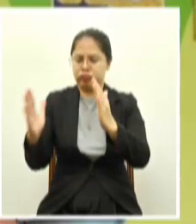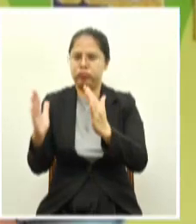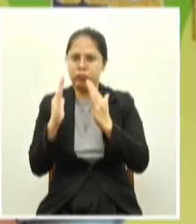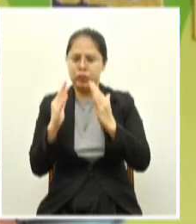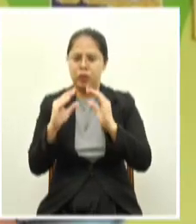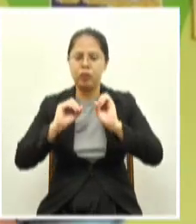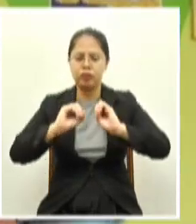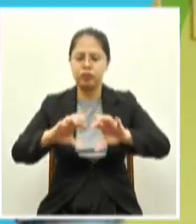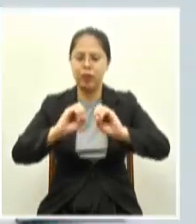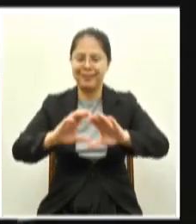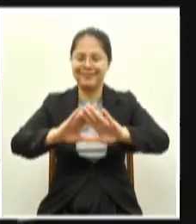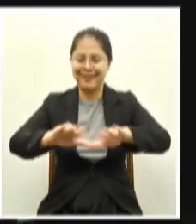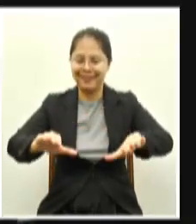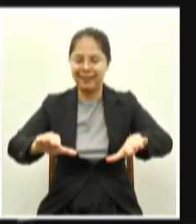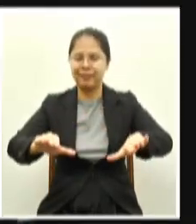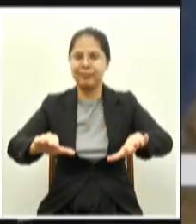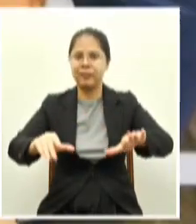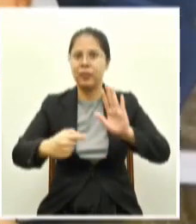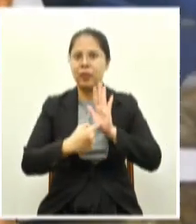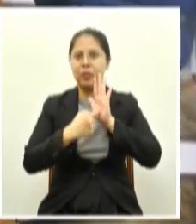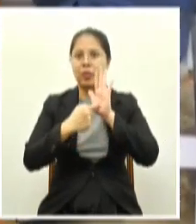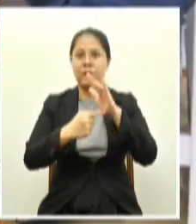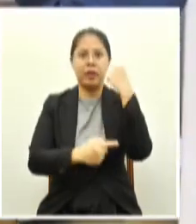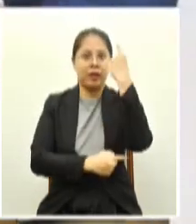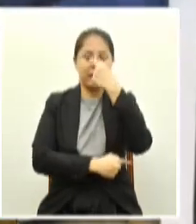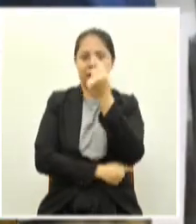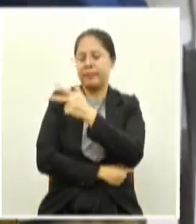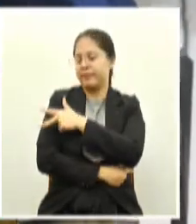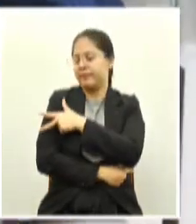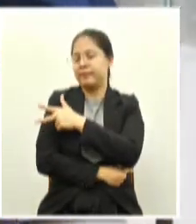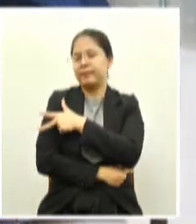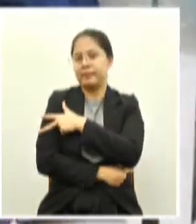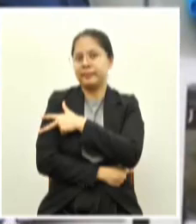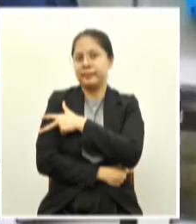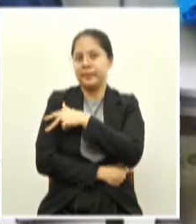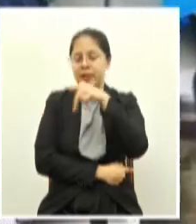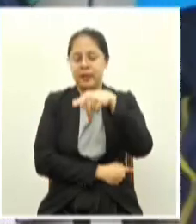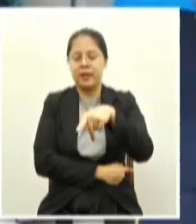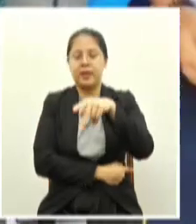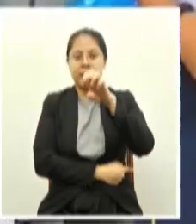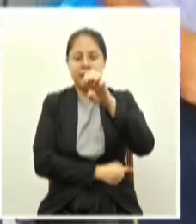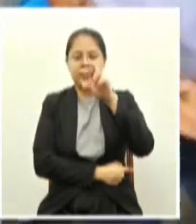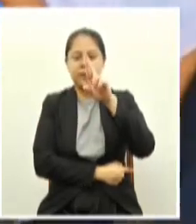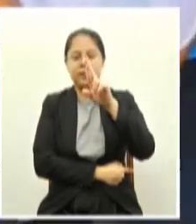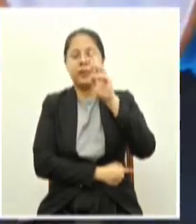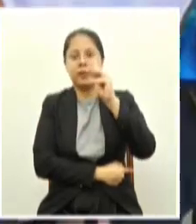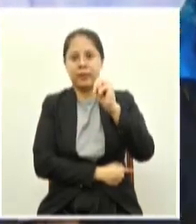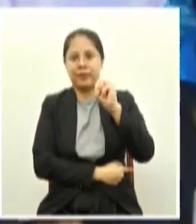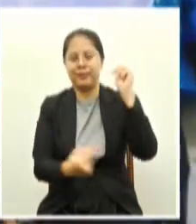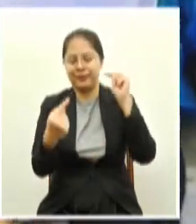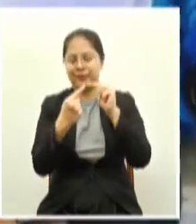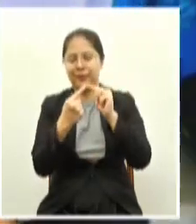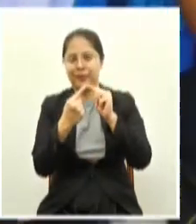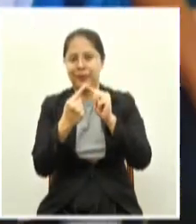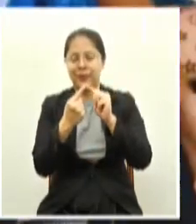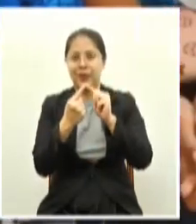านไปยังนักเรียนโดยการนำของดร.พิรมจีนธาดาผู้อำนวยการสำนักงานเขตพื้นที่การศึกษาประถมศึกษา